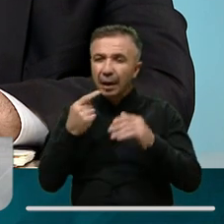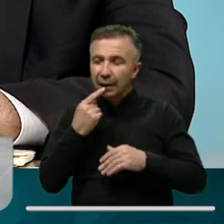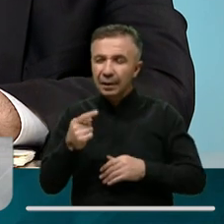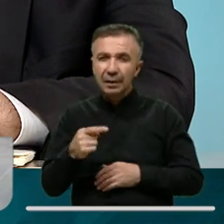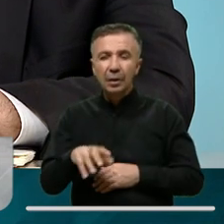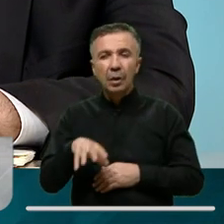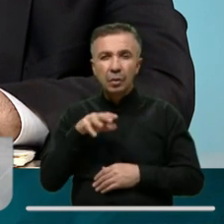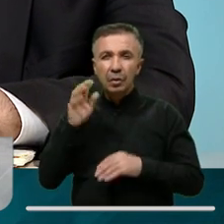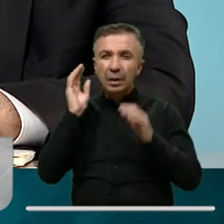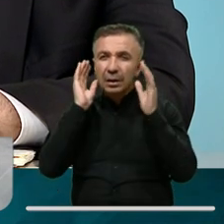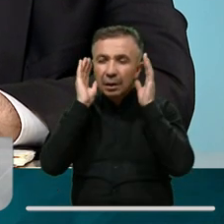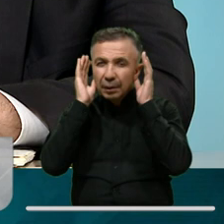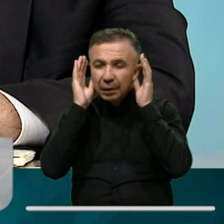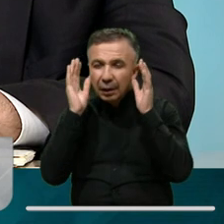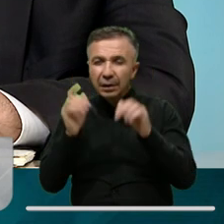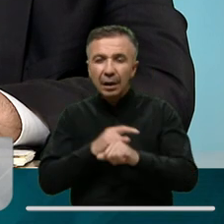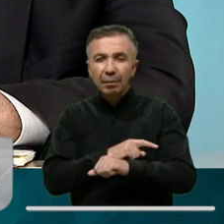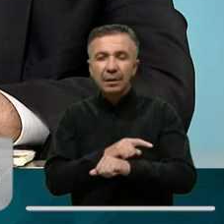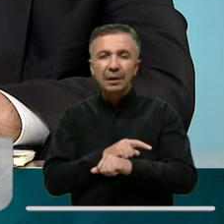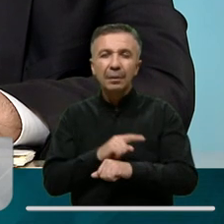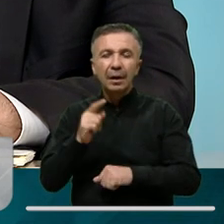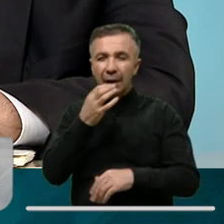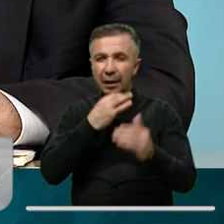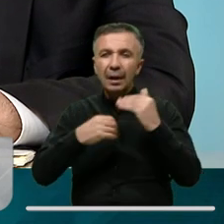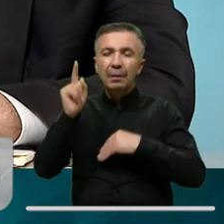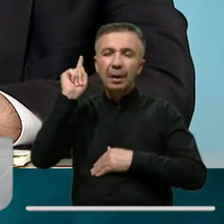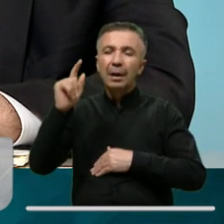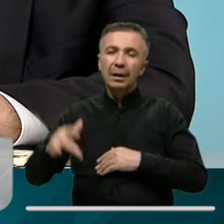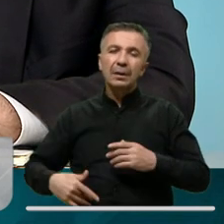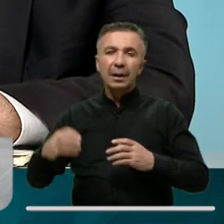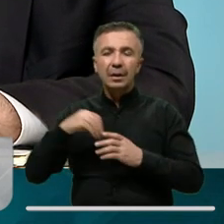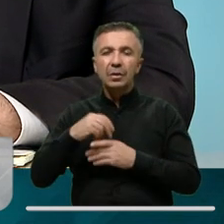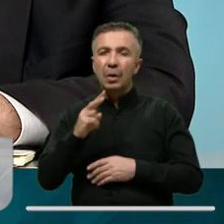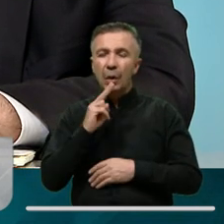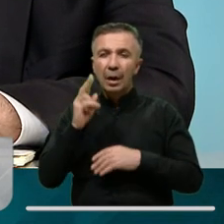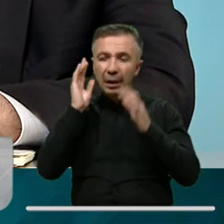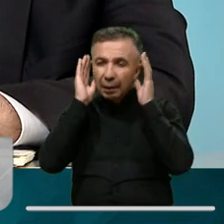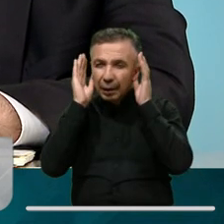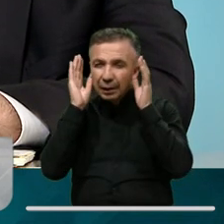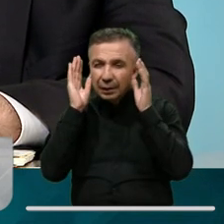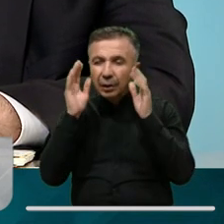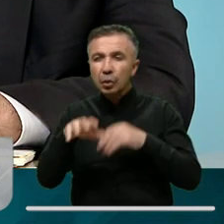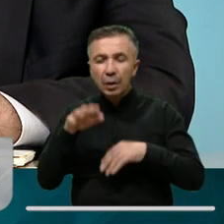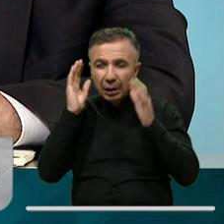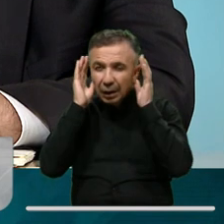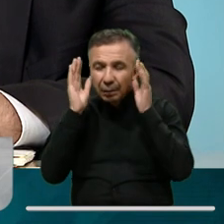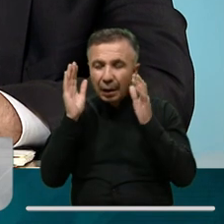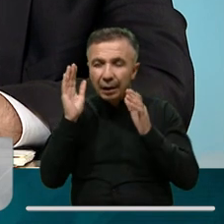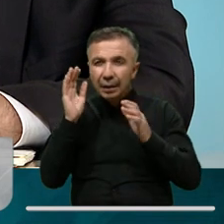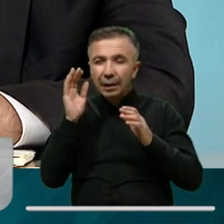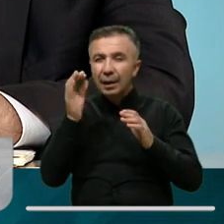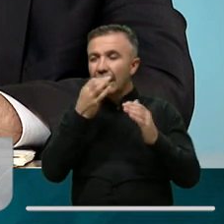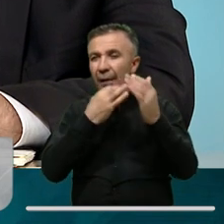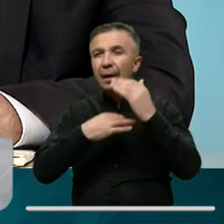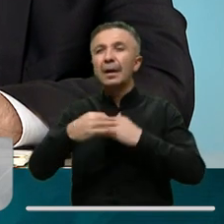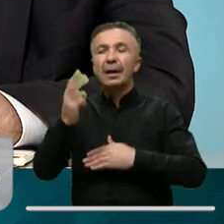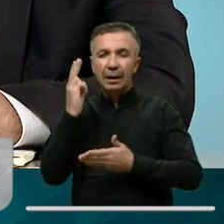sünnetini kılacağımız zaman da Niyet ettim Allah rızası için öğle namazının sünnetini kılmaya şeklinde